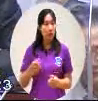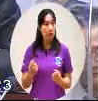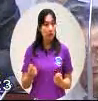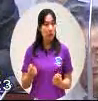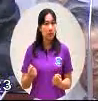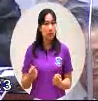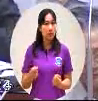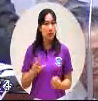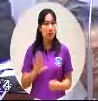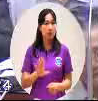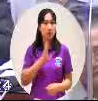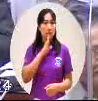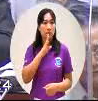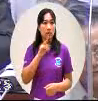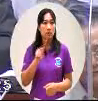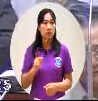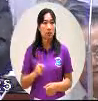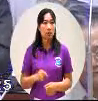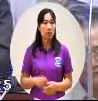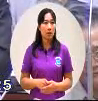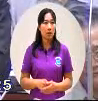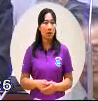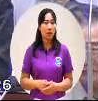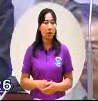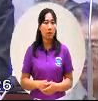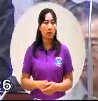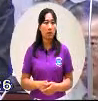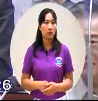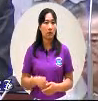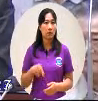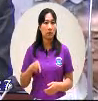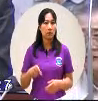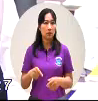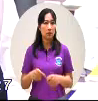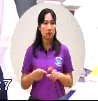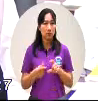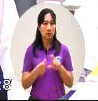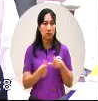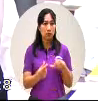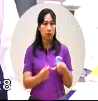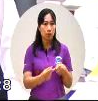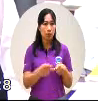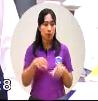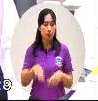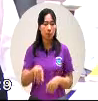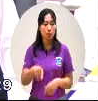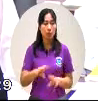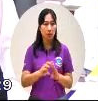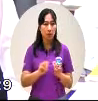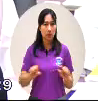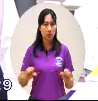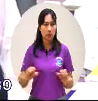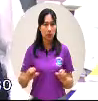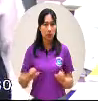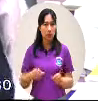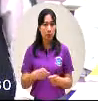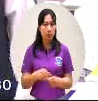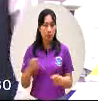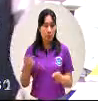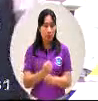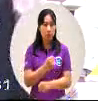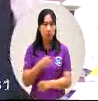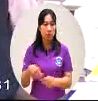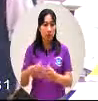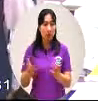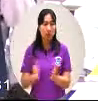科研讲说哦，我要回应 这个 问题。 这个区公所不是有报给你们吗？这些土地流失的有没有？